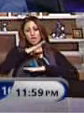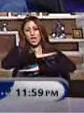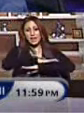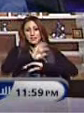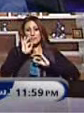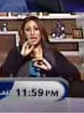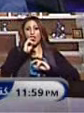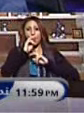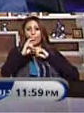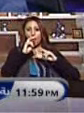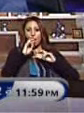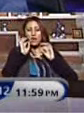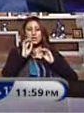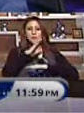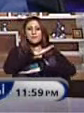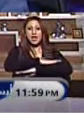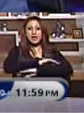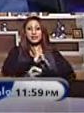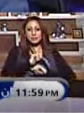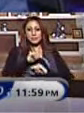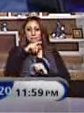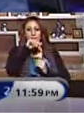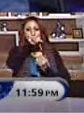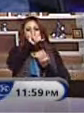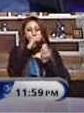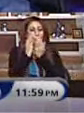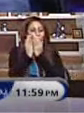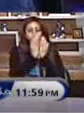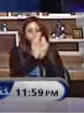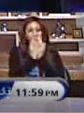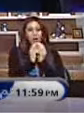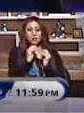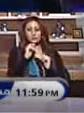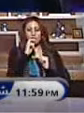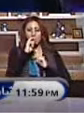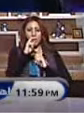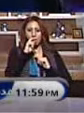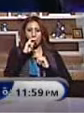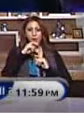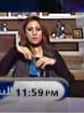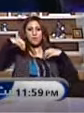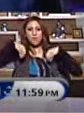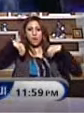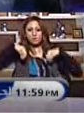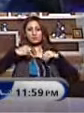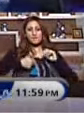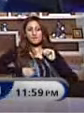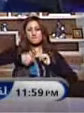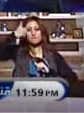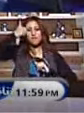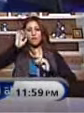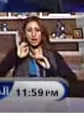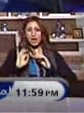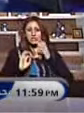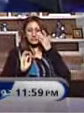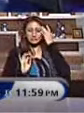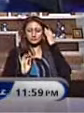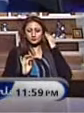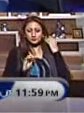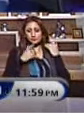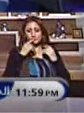ان الحوارات القرانيه والكلام عن الاخر ارقى مراقي يعني انا ارى او ازعم